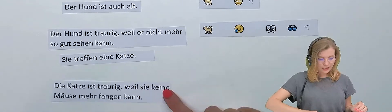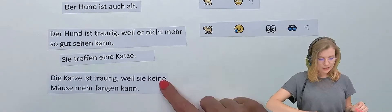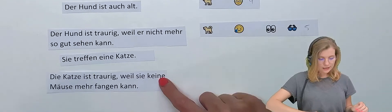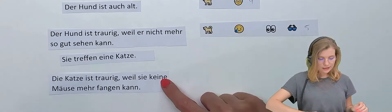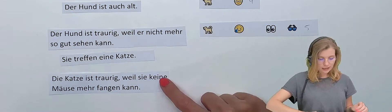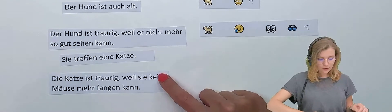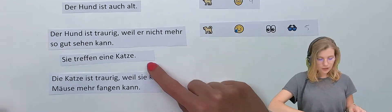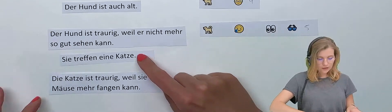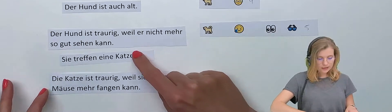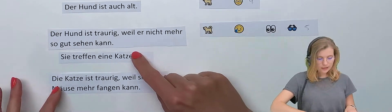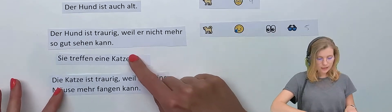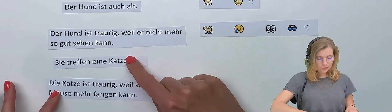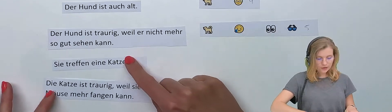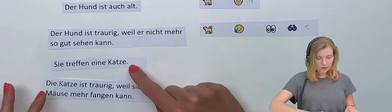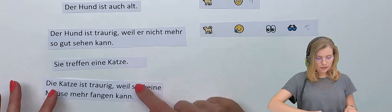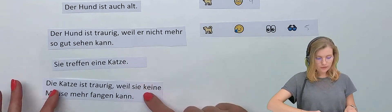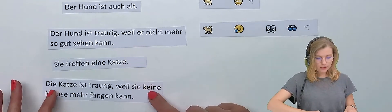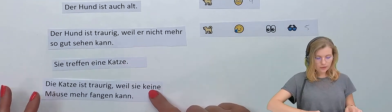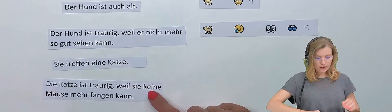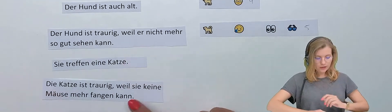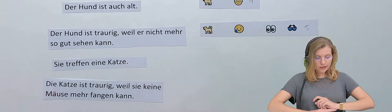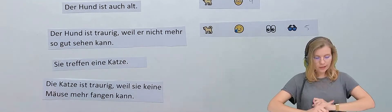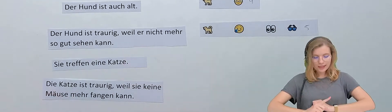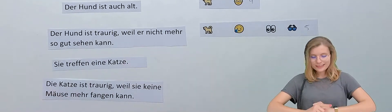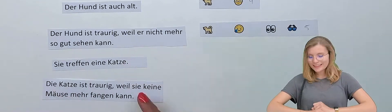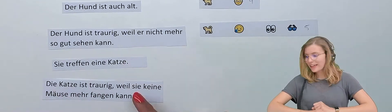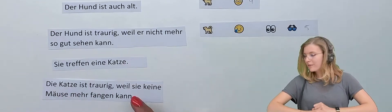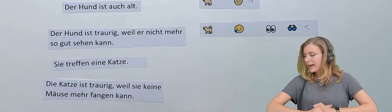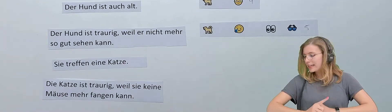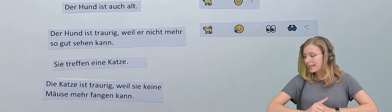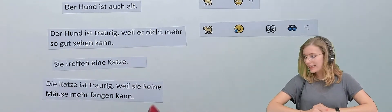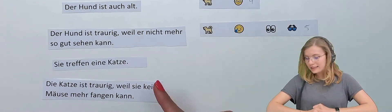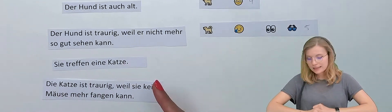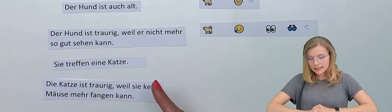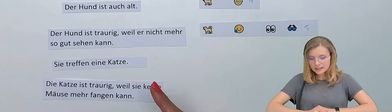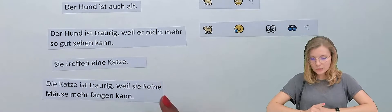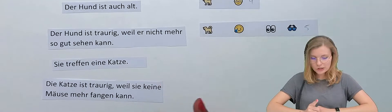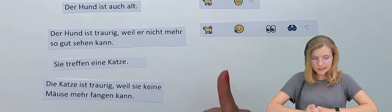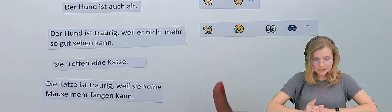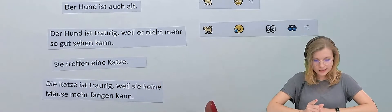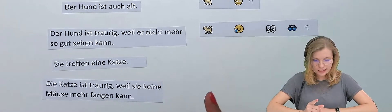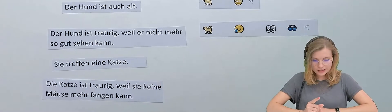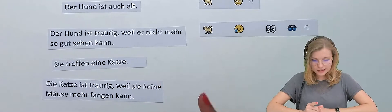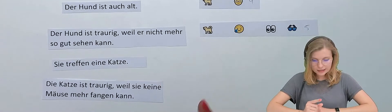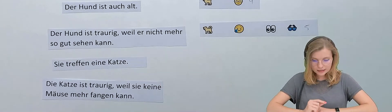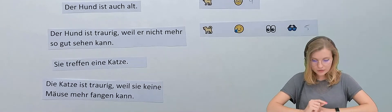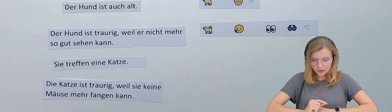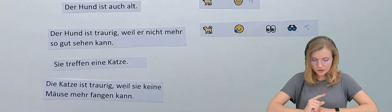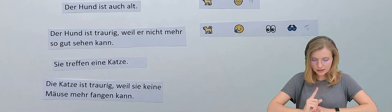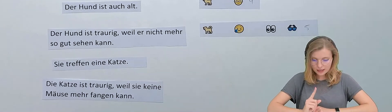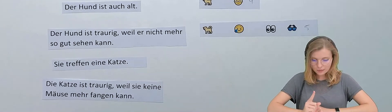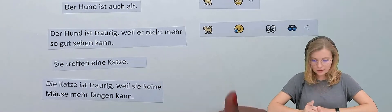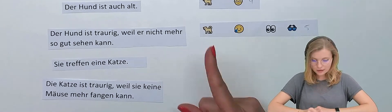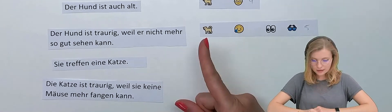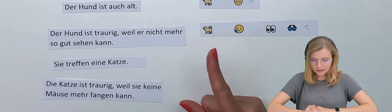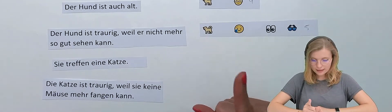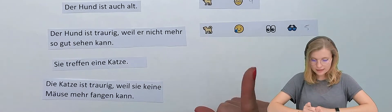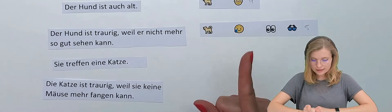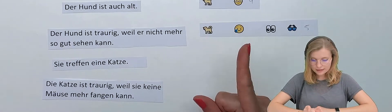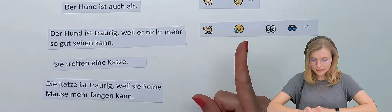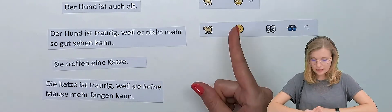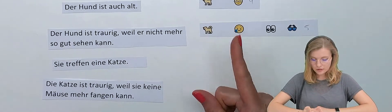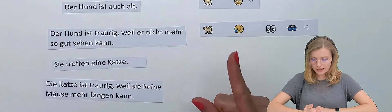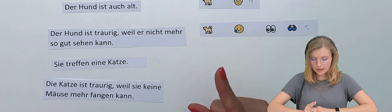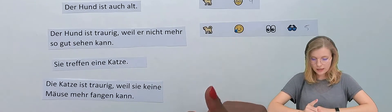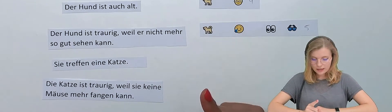Ja. Die Katze ist traurig, weil sie keine Mäuse mehr fangen kann. Okay, sie treffen eine Katze. Also müsste ich jetzt die drei Tiere, die wir schon haben, das